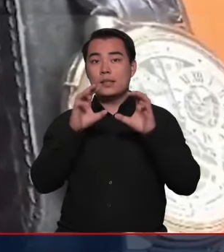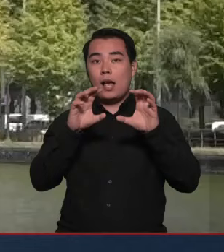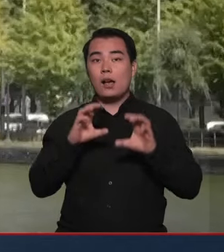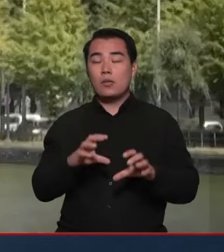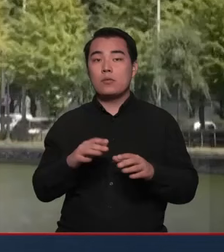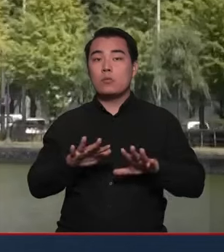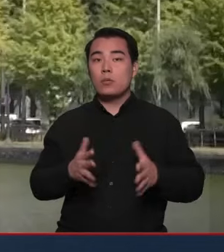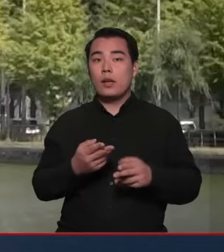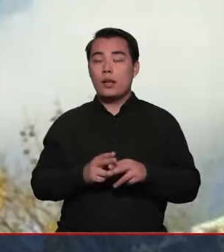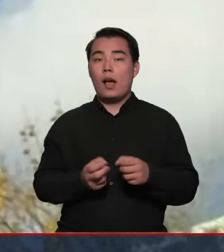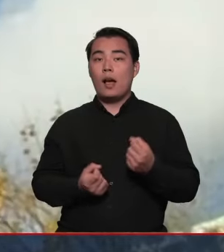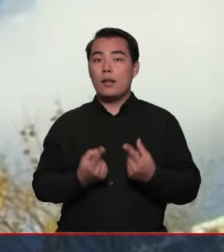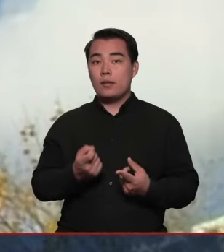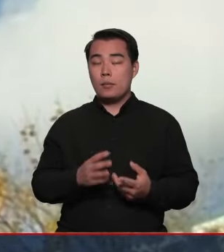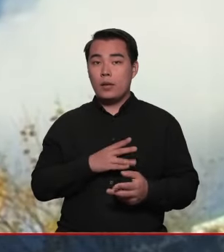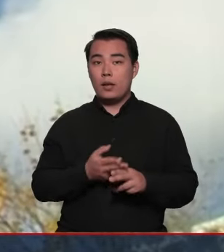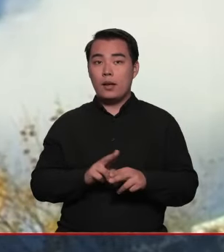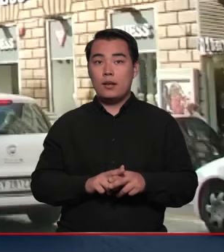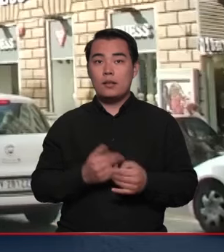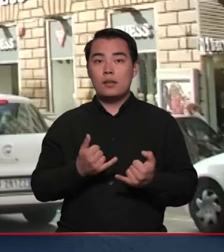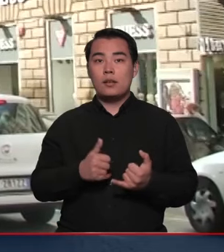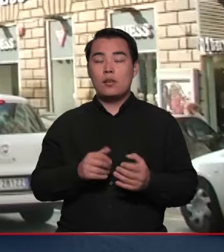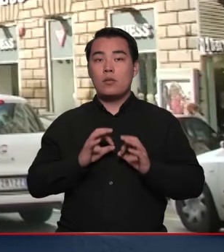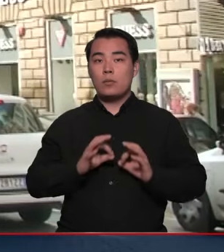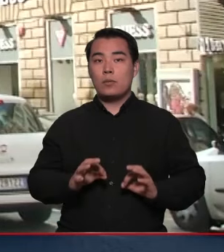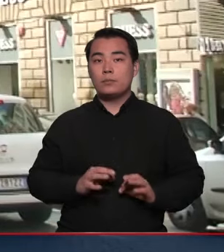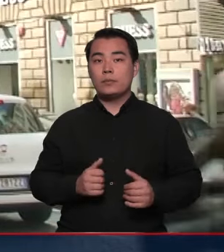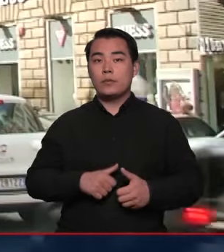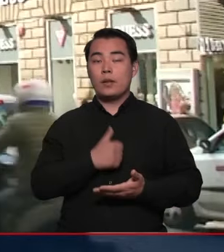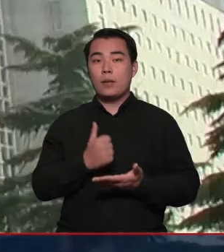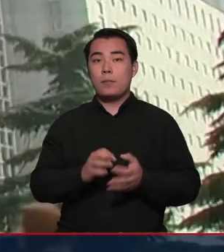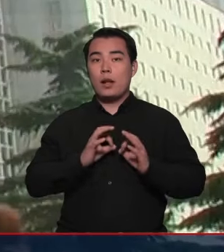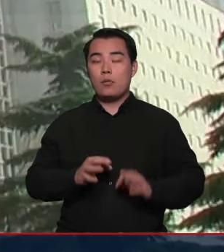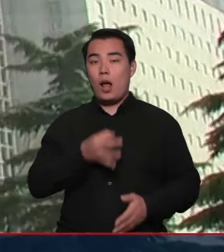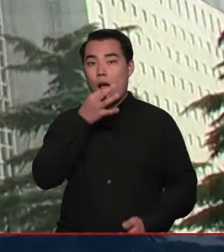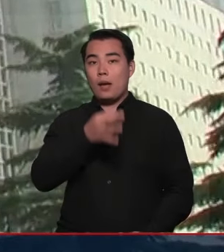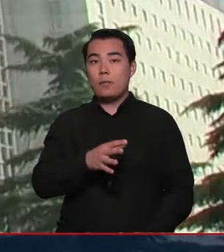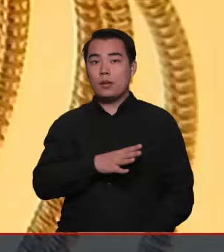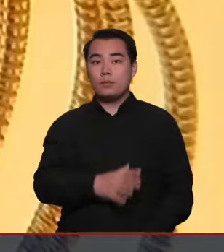законность происхождения активов. Об этом сообщила Генеральная прокуратура.